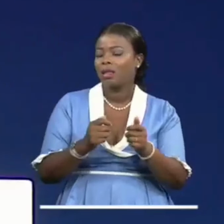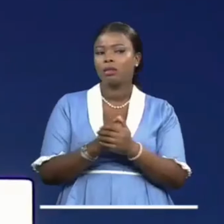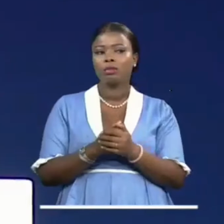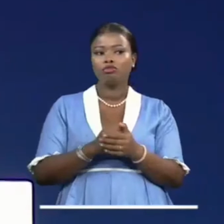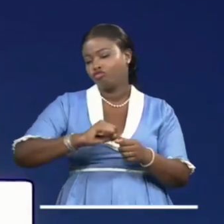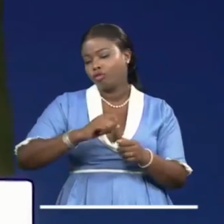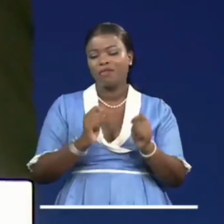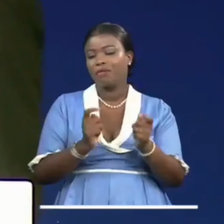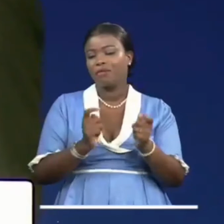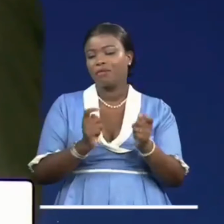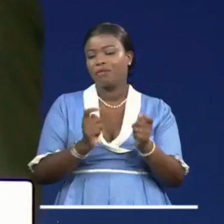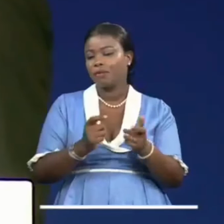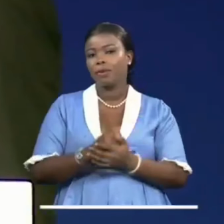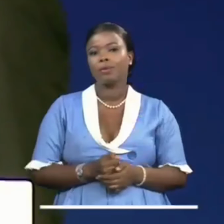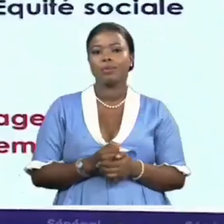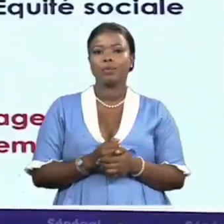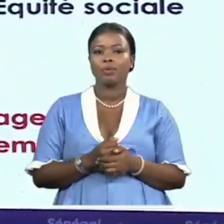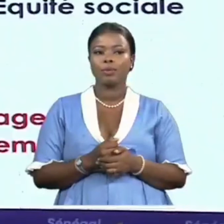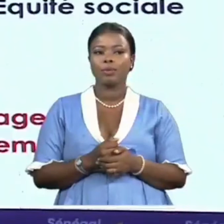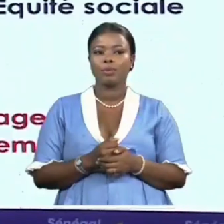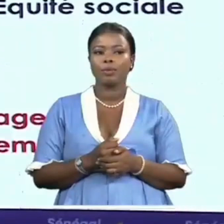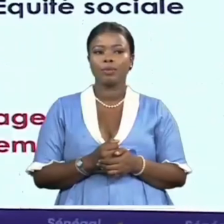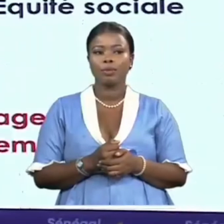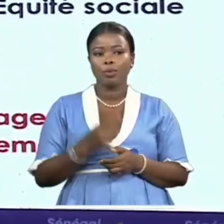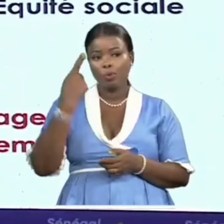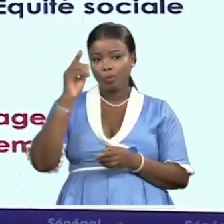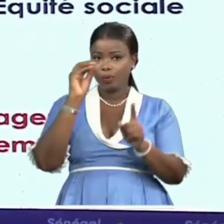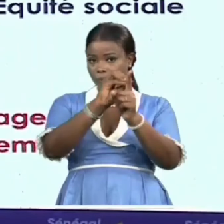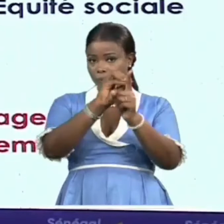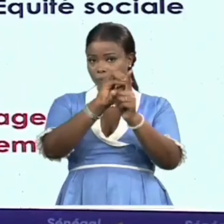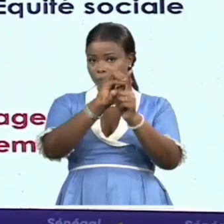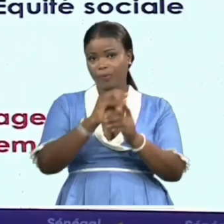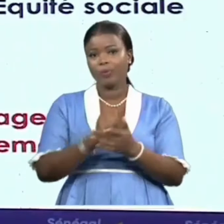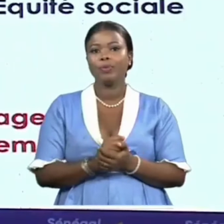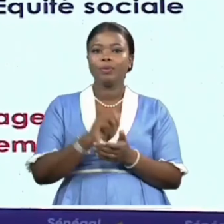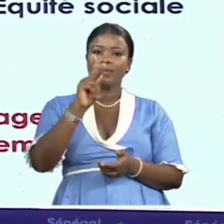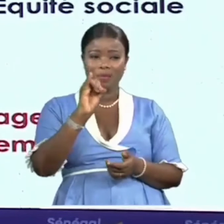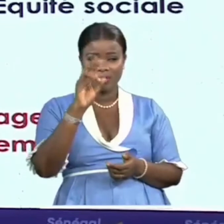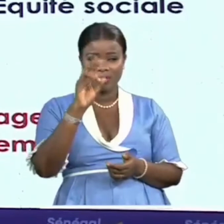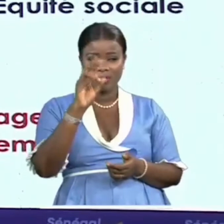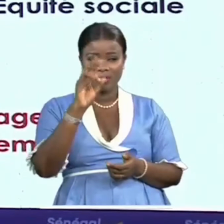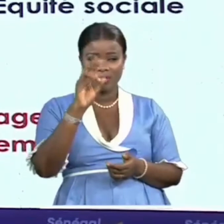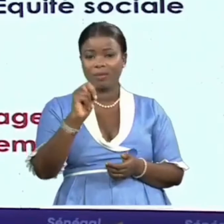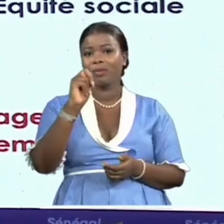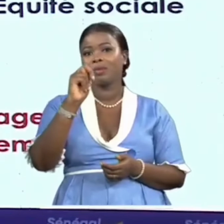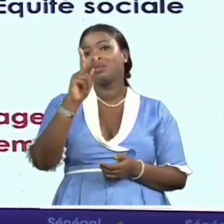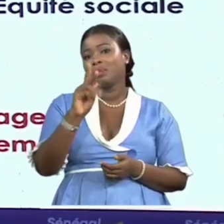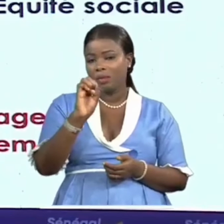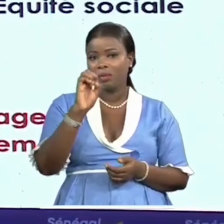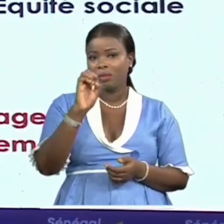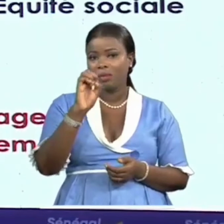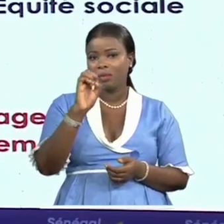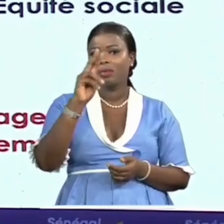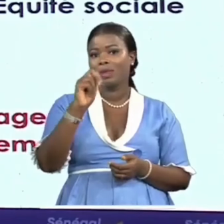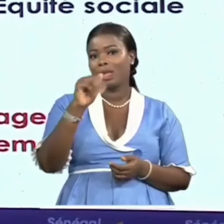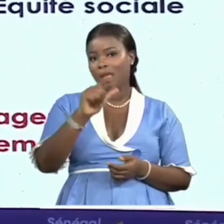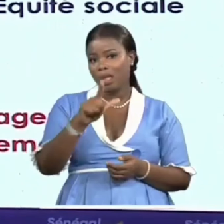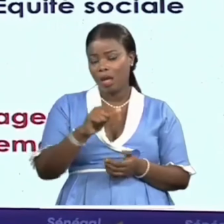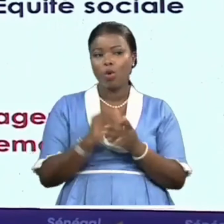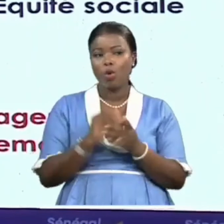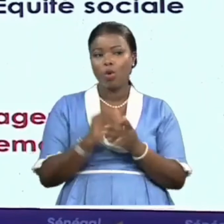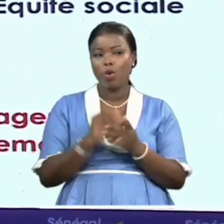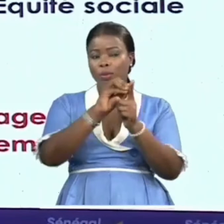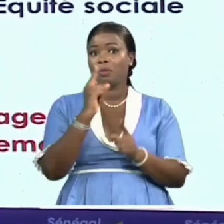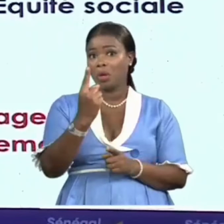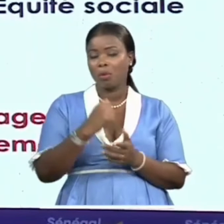la fin pour l'objectif quinquenal pour les 5 prochaines années l'objectif est le suivant le gouvernement